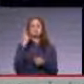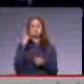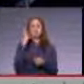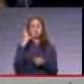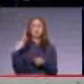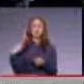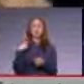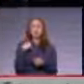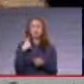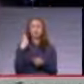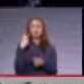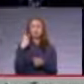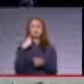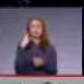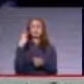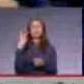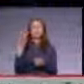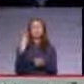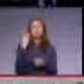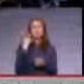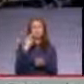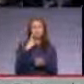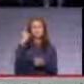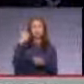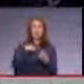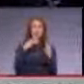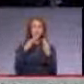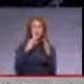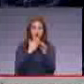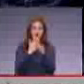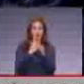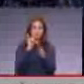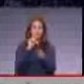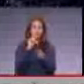عليهم 32 سنه قعدت عليهم ما اتجوزتش.